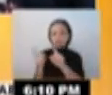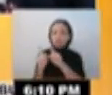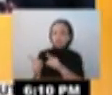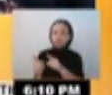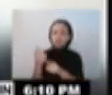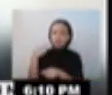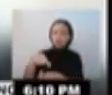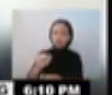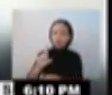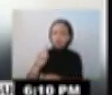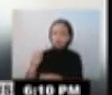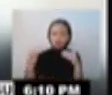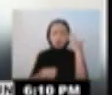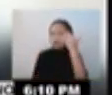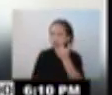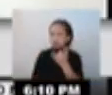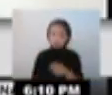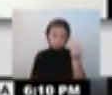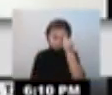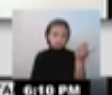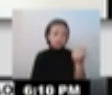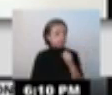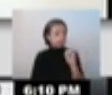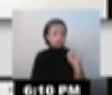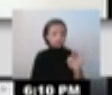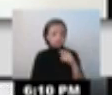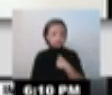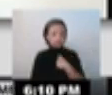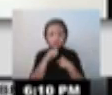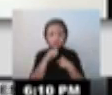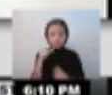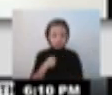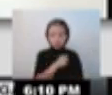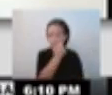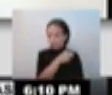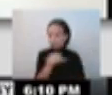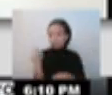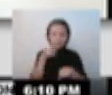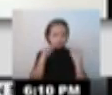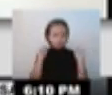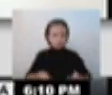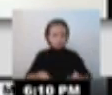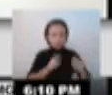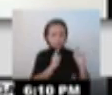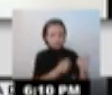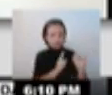senador, anytime pwede akong dumalo dyan, pero senador kasi ako.